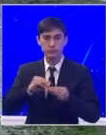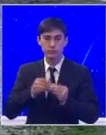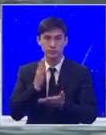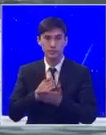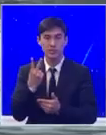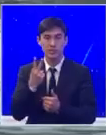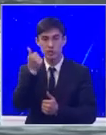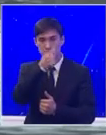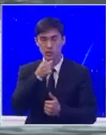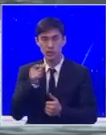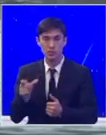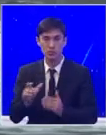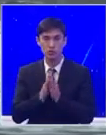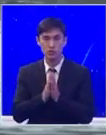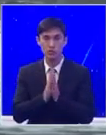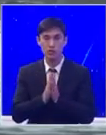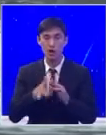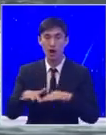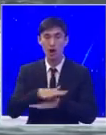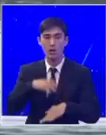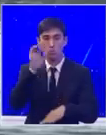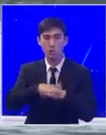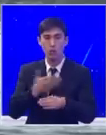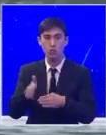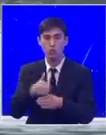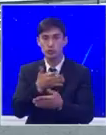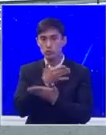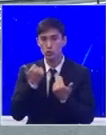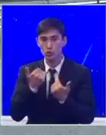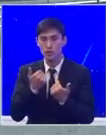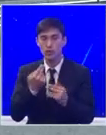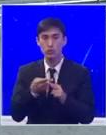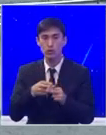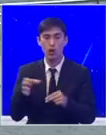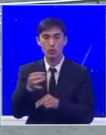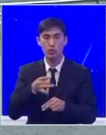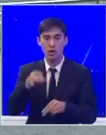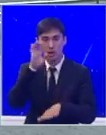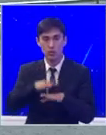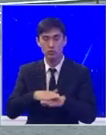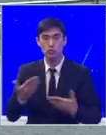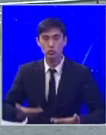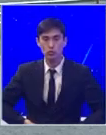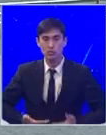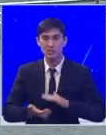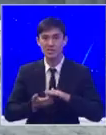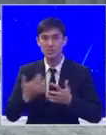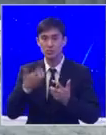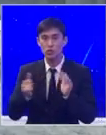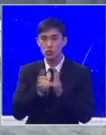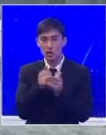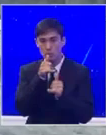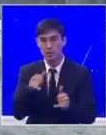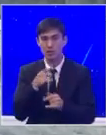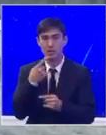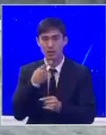жылда азаматтардың үзбей сұрап келе жатқан халық банкі бөлімшесінің жоқтығы. Мұны аудан әкімі тұрғындар саны жетпеген соң орната алмадық